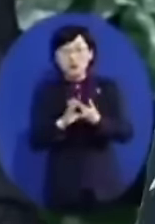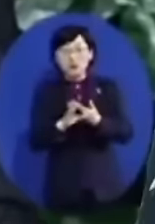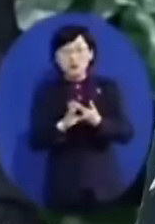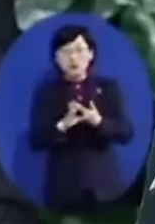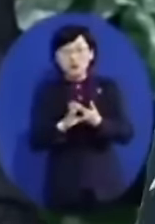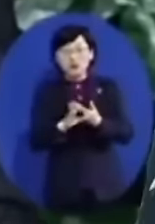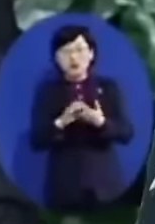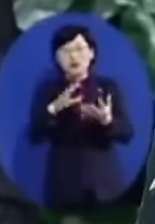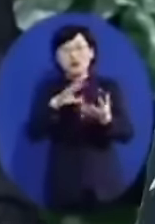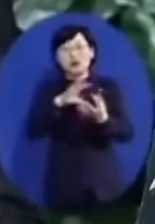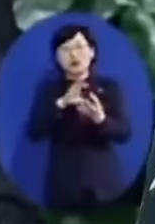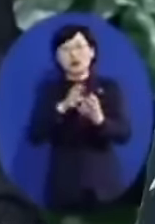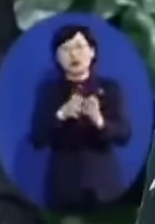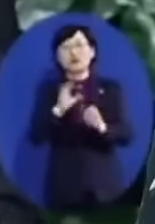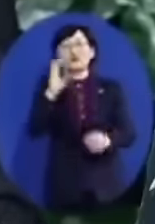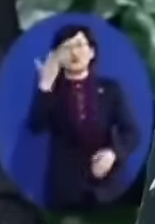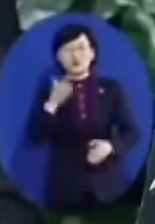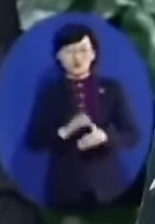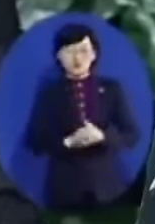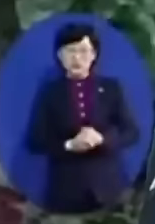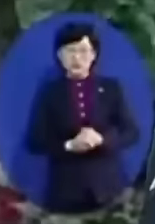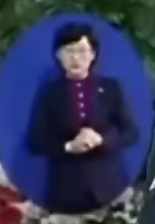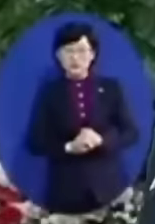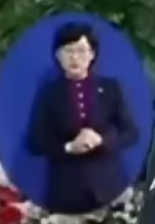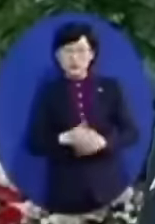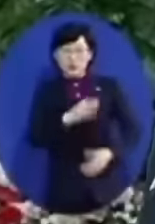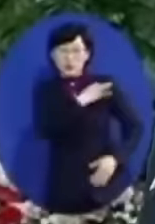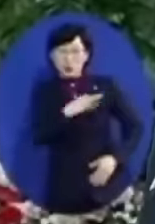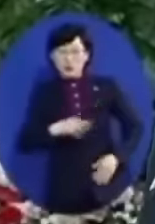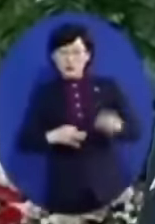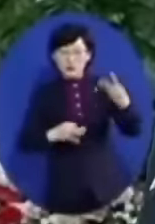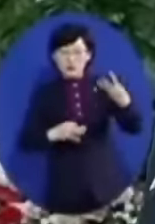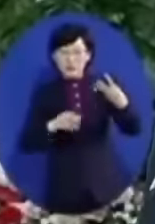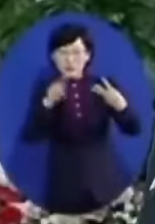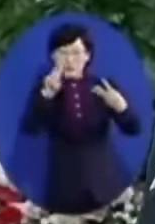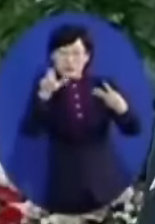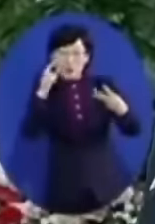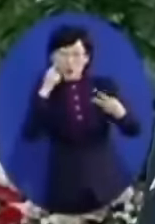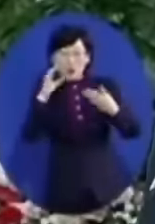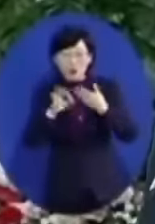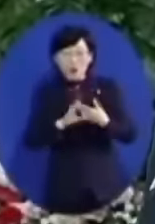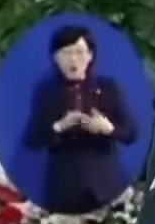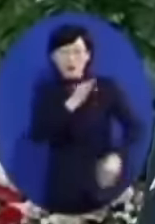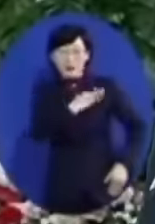찌부러지고 마는 것입니다. 욥기 3장 25절에 보면 욥이